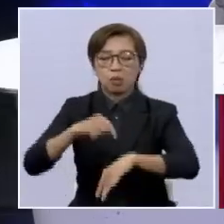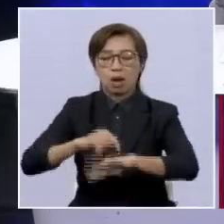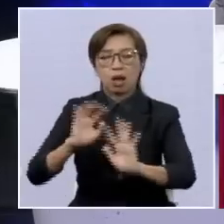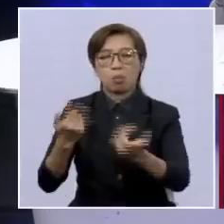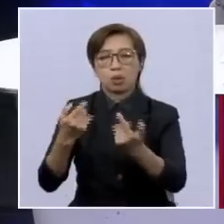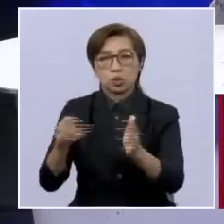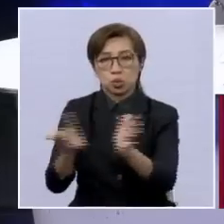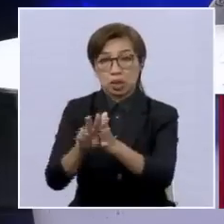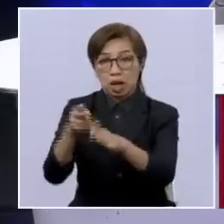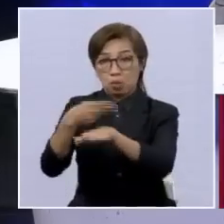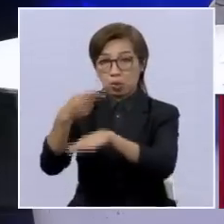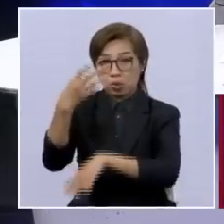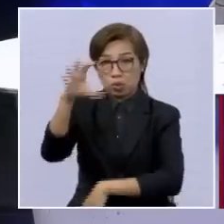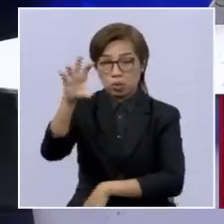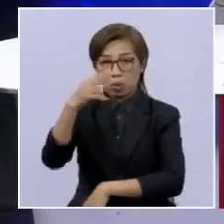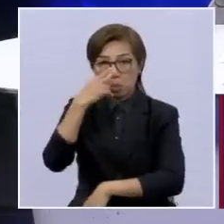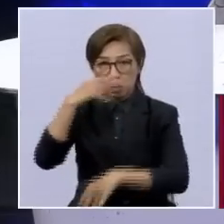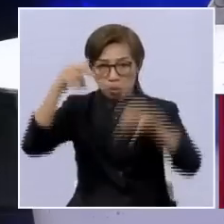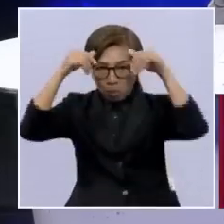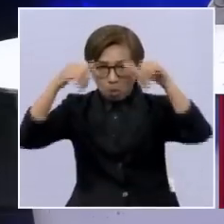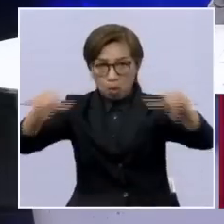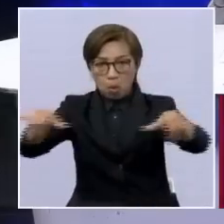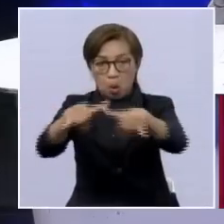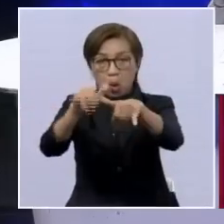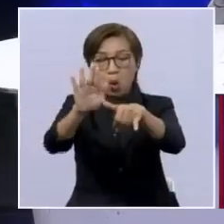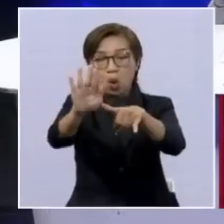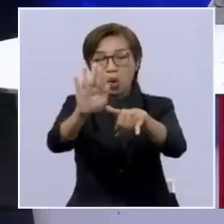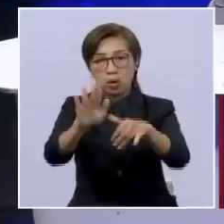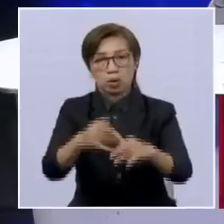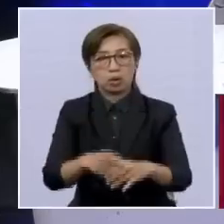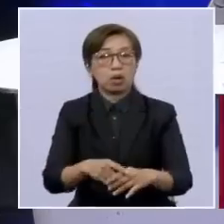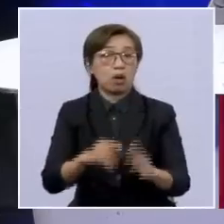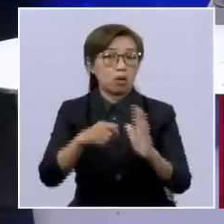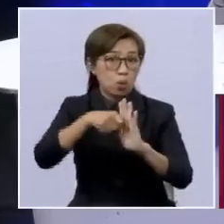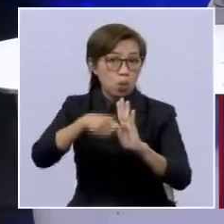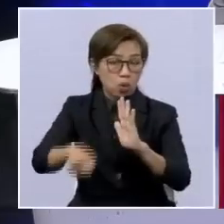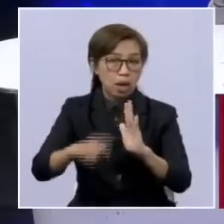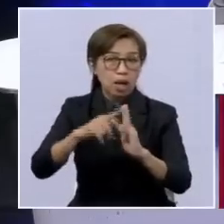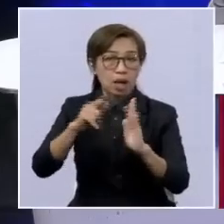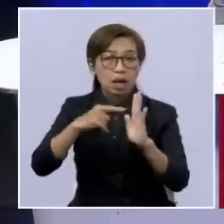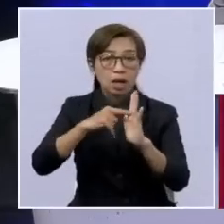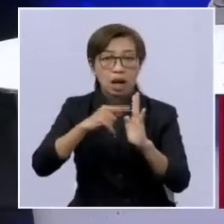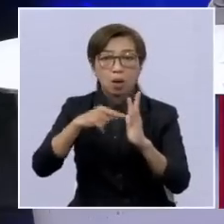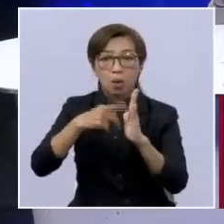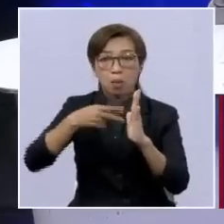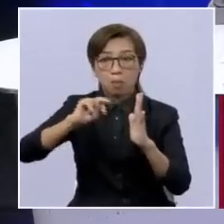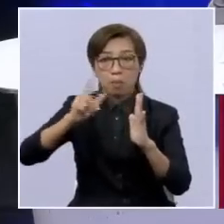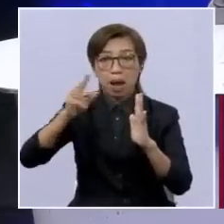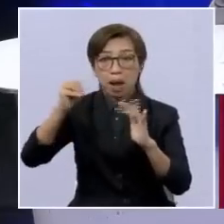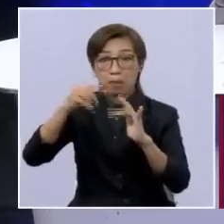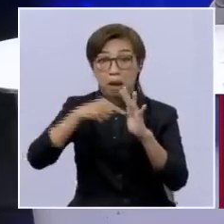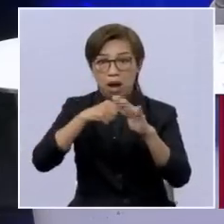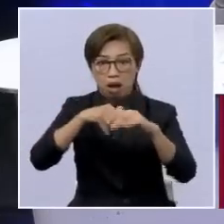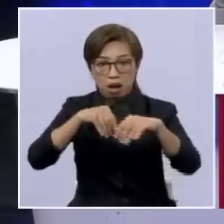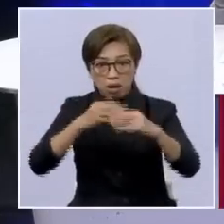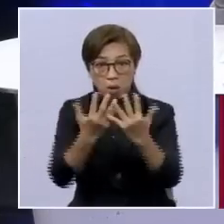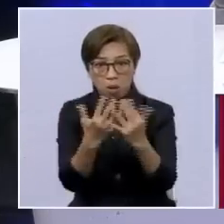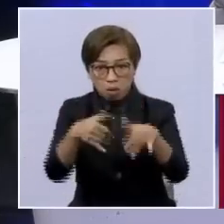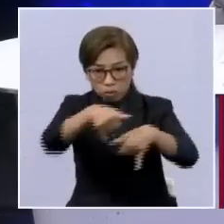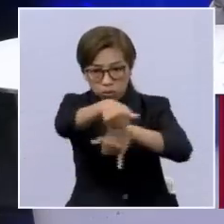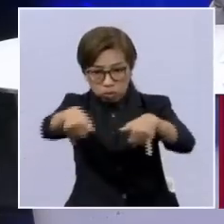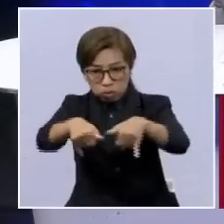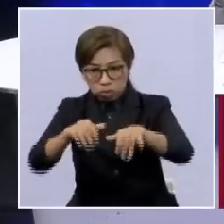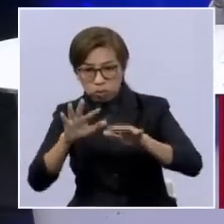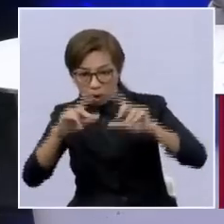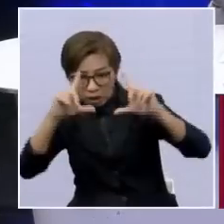ท้ายรายการพาไปดูกระทิงที่เขาแผงม้ากันหน่อยโอ้โหล่าสุดนี่นักท่องเที่ยวสามารถถ่ายรูปกันได้อย่างใกล้ชิดโดยมีเจ้าหน้า